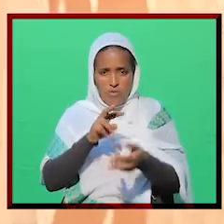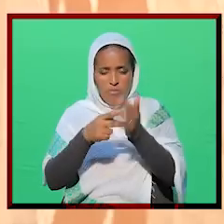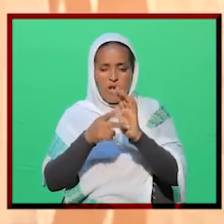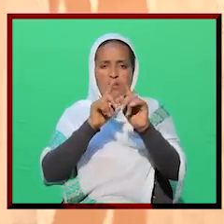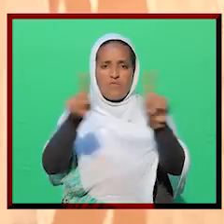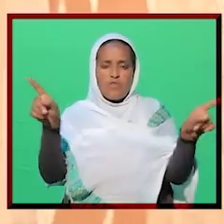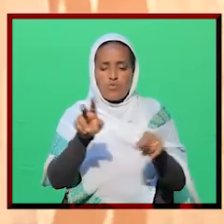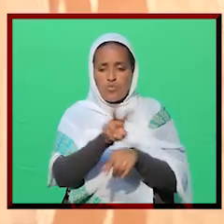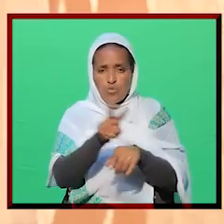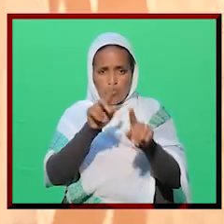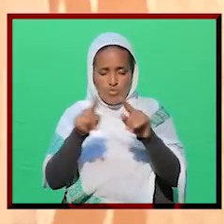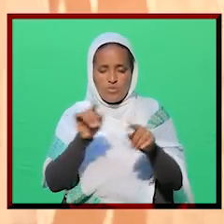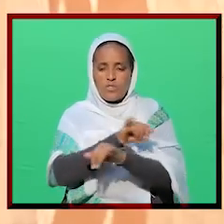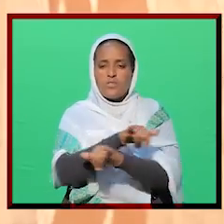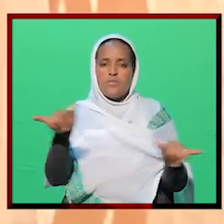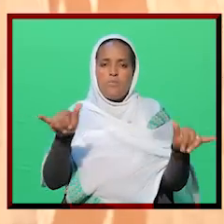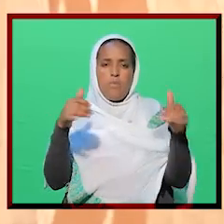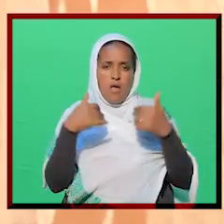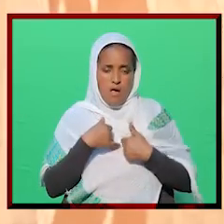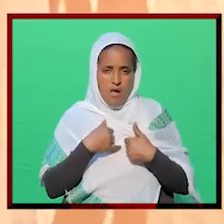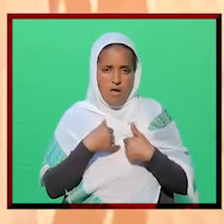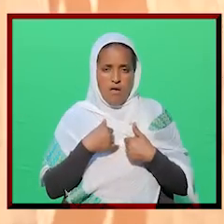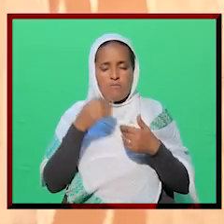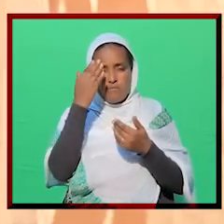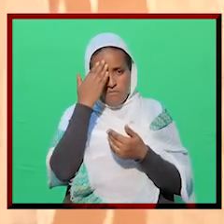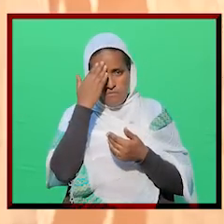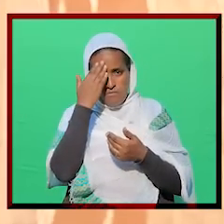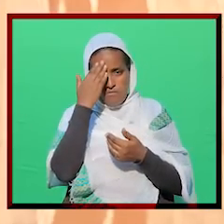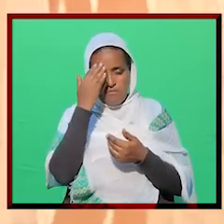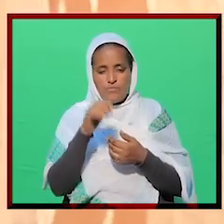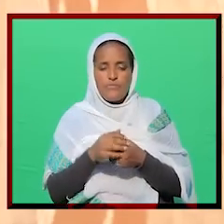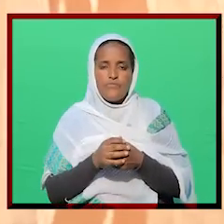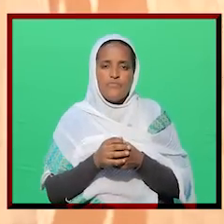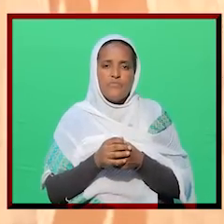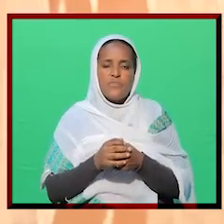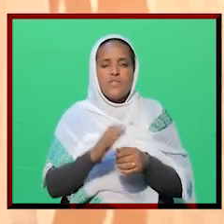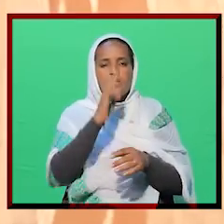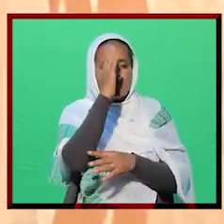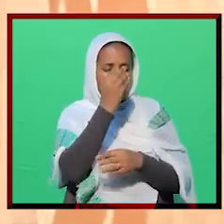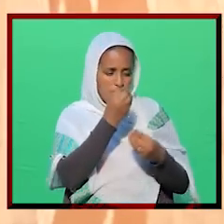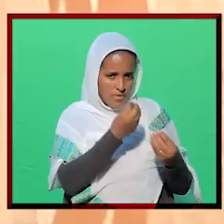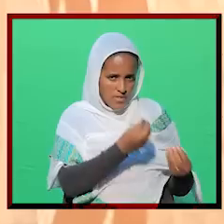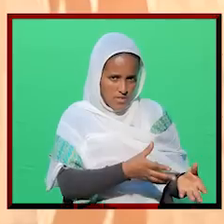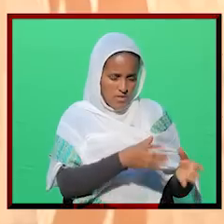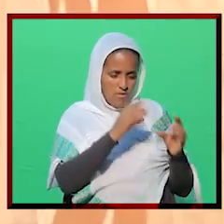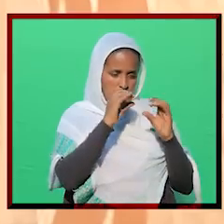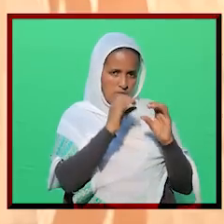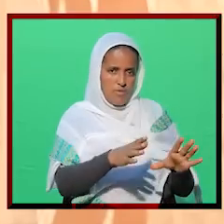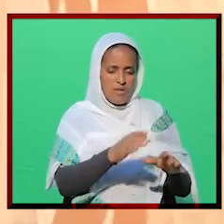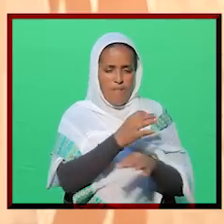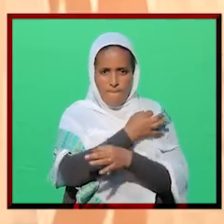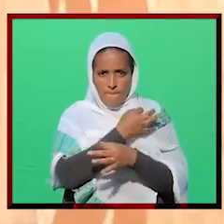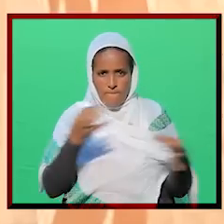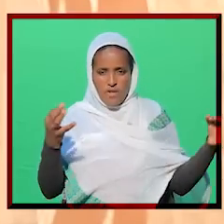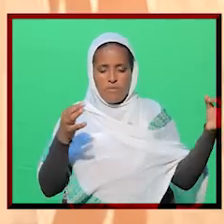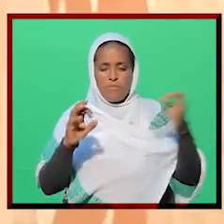ነው ያለው። አንድነትና ልዩነታቸው ሁሉም ከካቶሊክ ተመነት የመሰረቱ መሆናቸውና ቃልን ከበረ ማለታቸው አንድነት